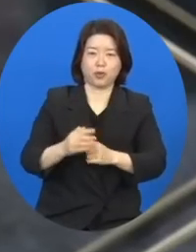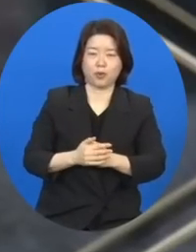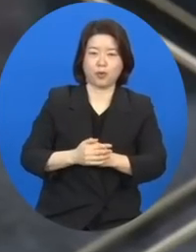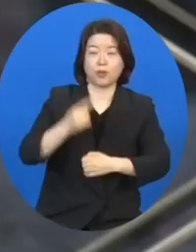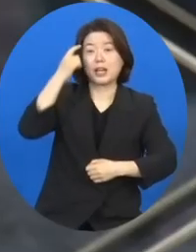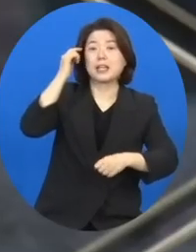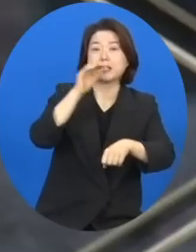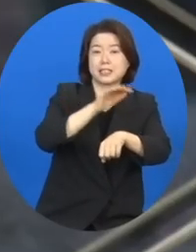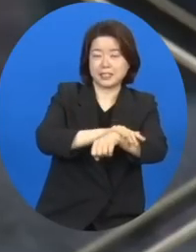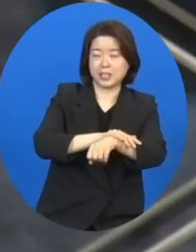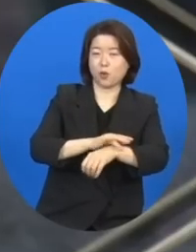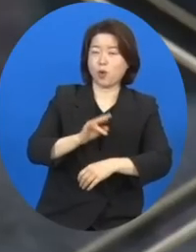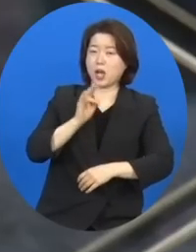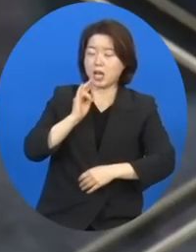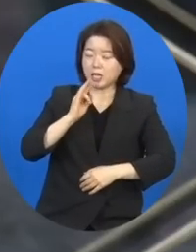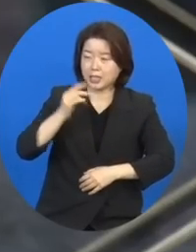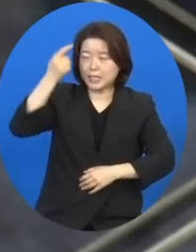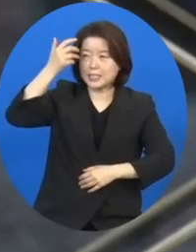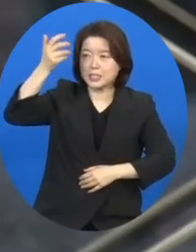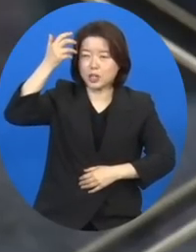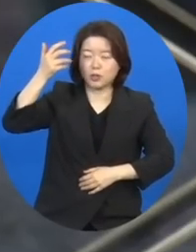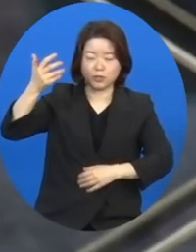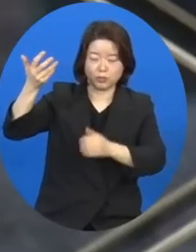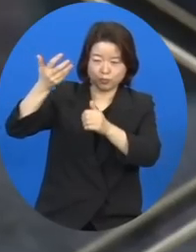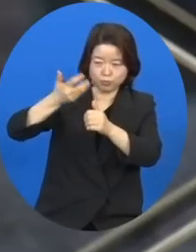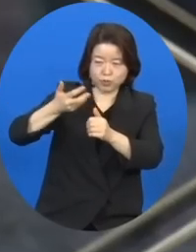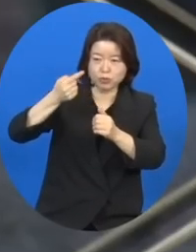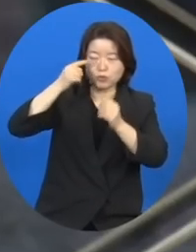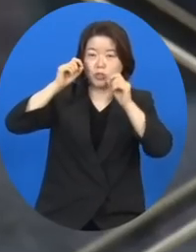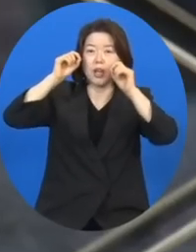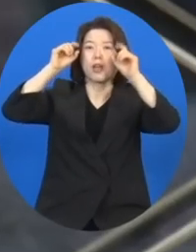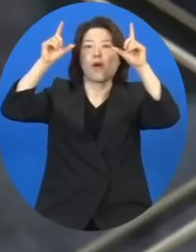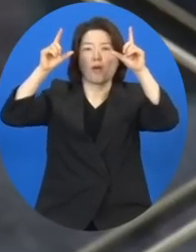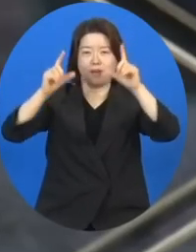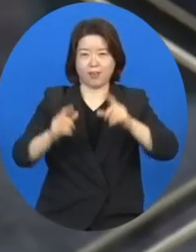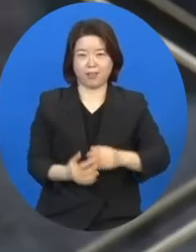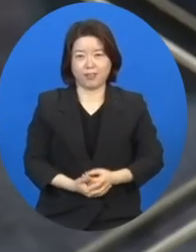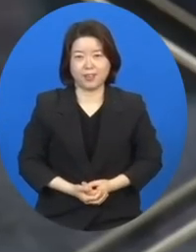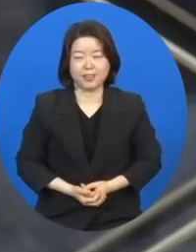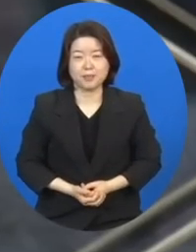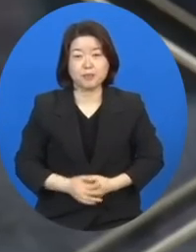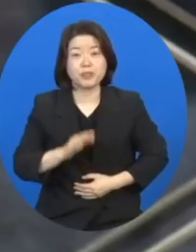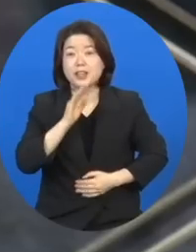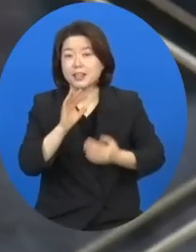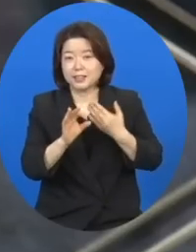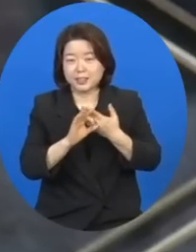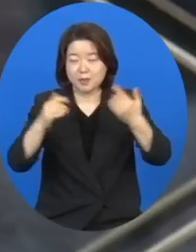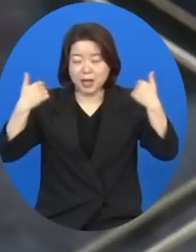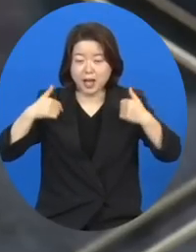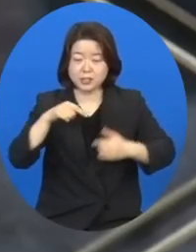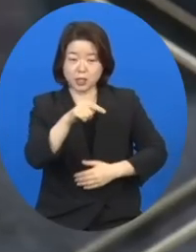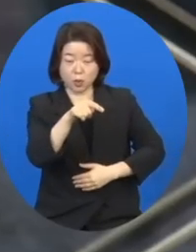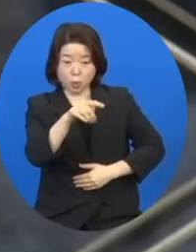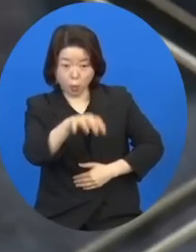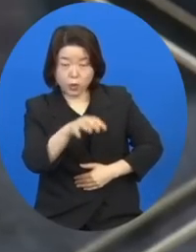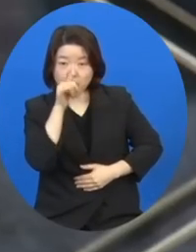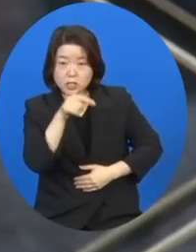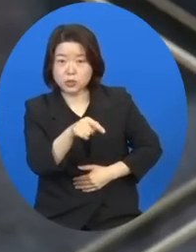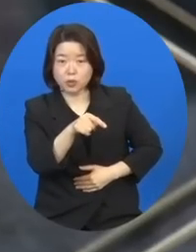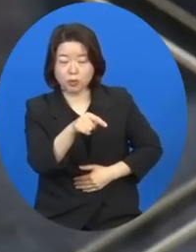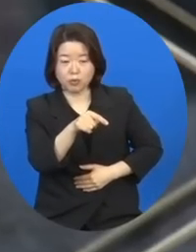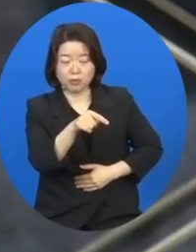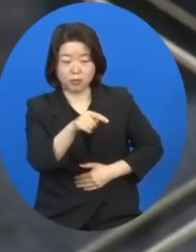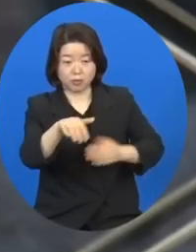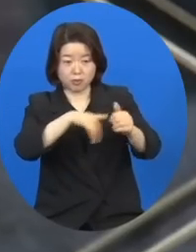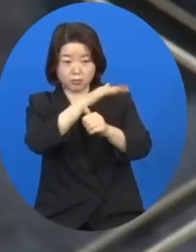계시의 영으로 눈이 활짝 열리게 되는 거예요. 그렇게 되면 항상 거기 있어 왔었어요. 상황은